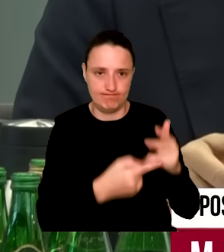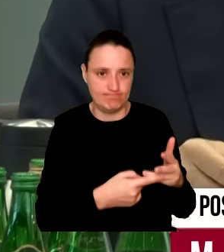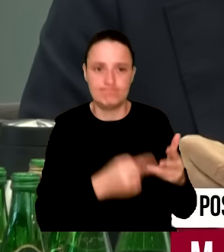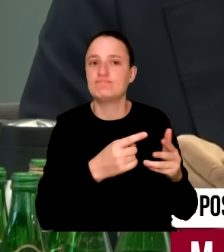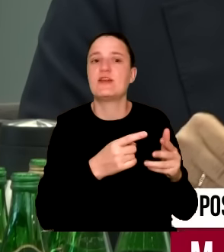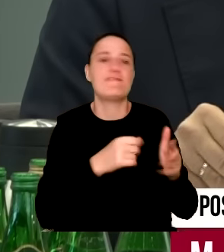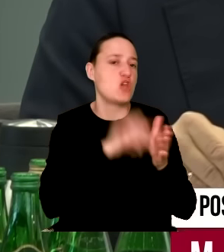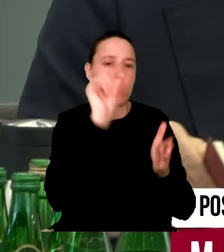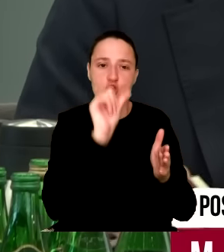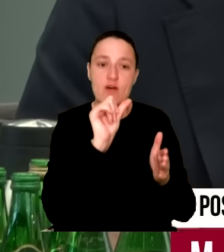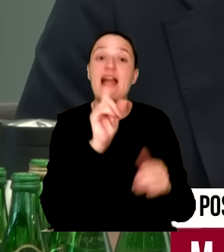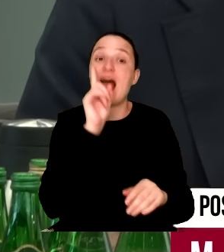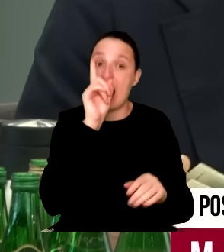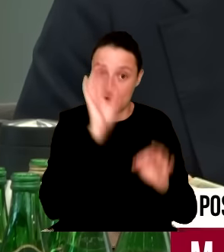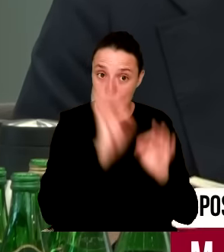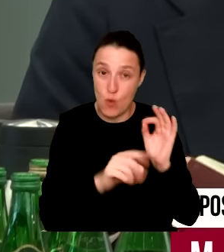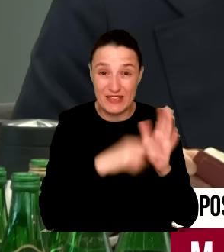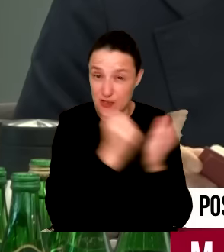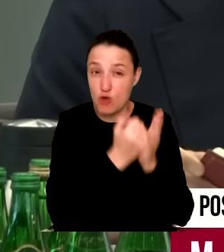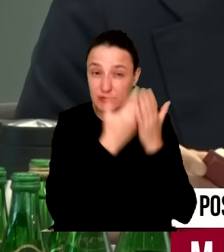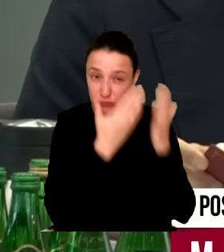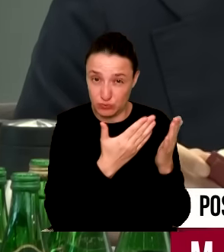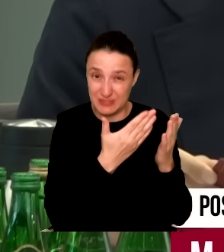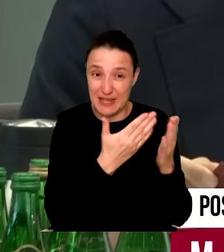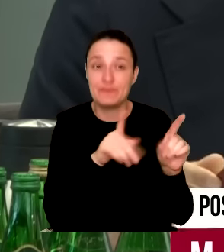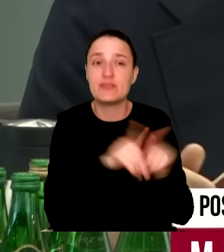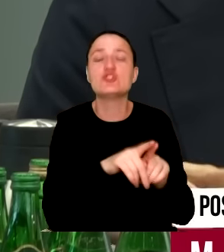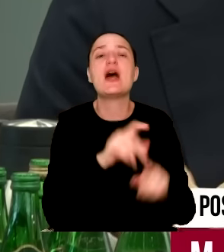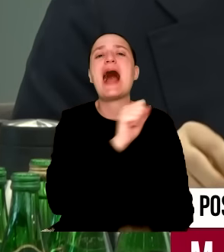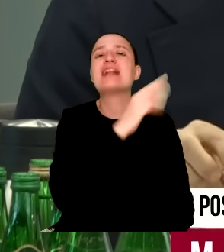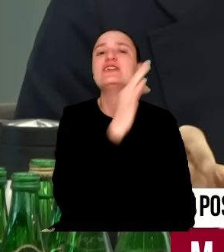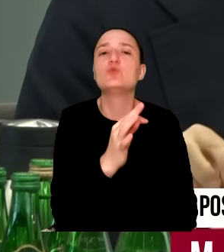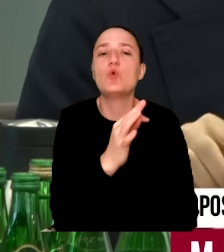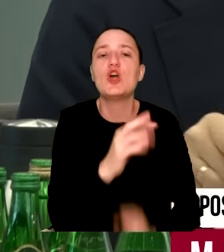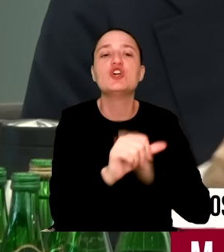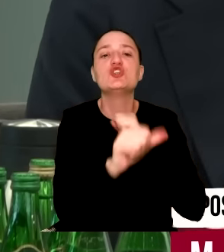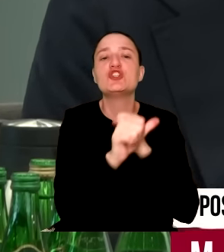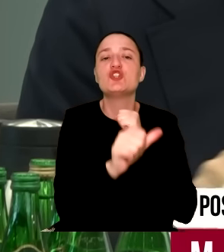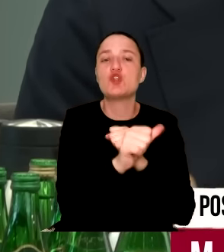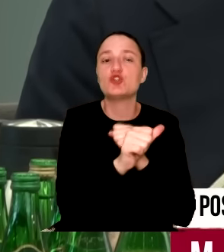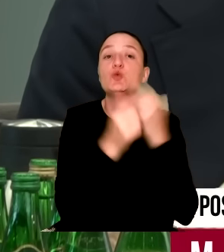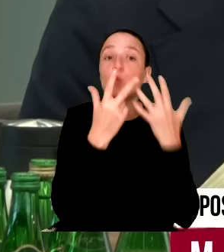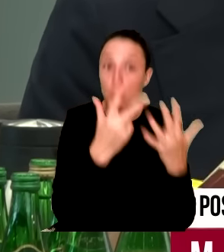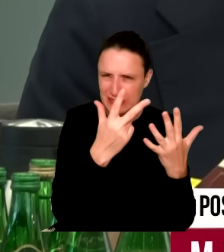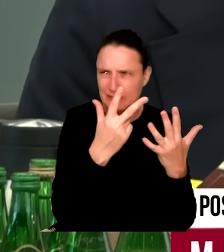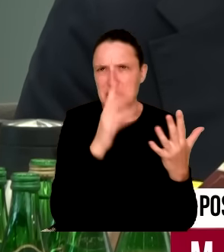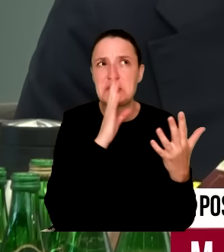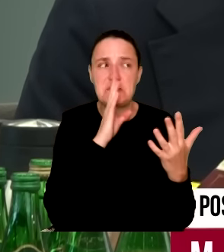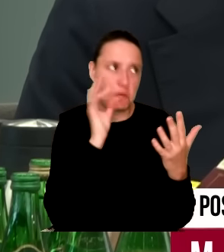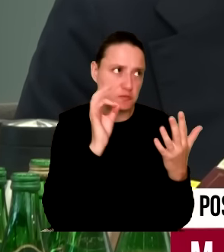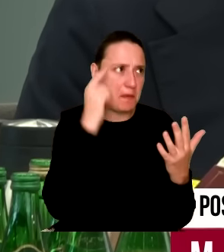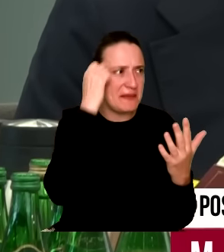nadzwyczajnym ale konstytucja również w artykule 68 Jeśli dobrze